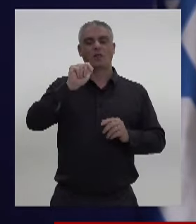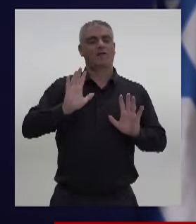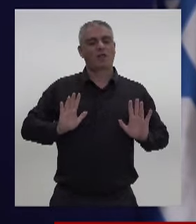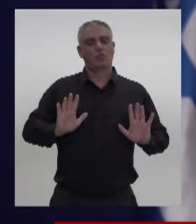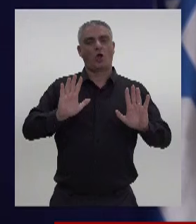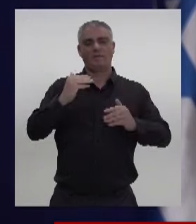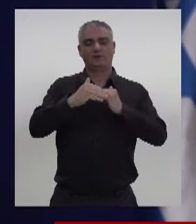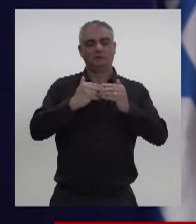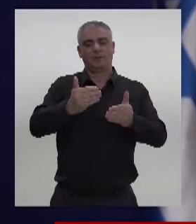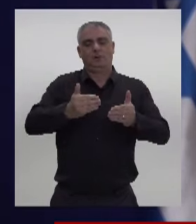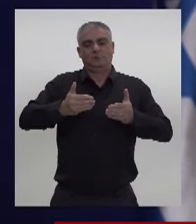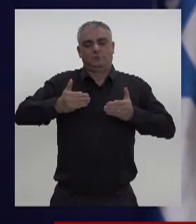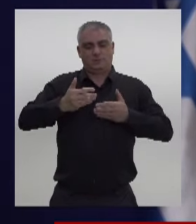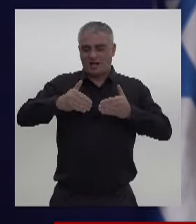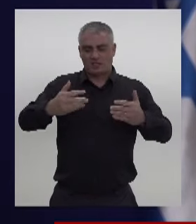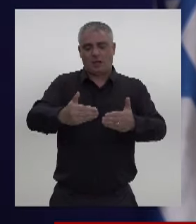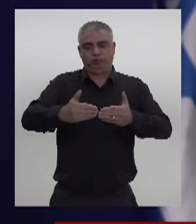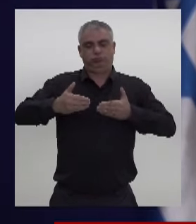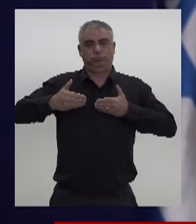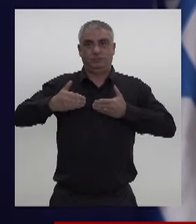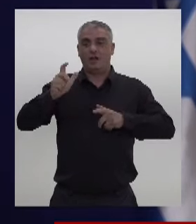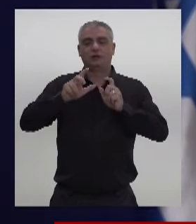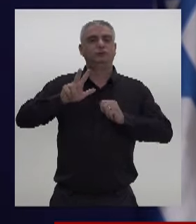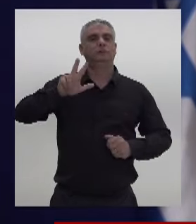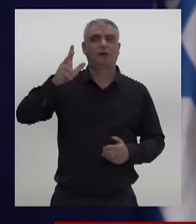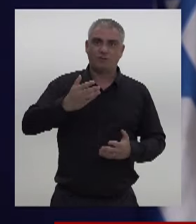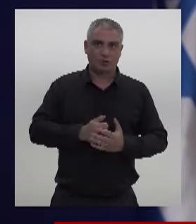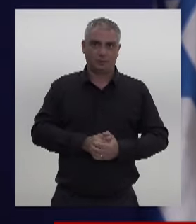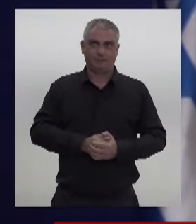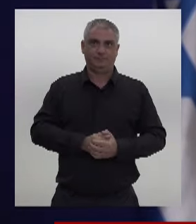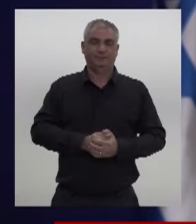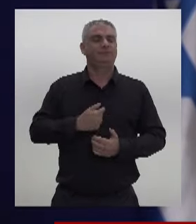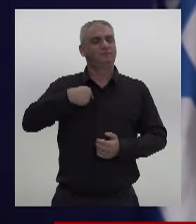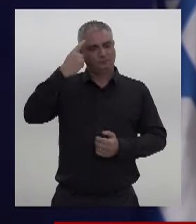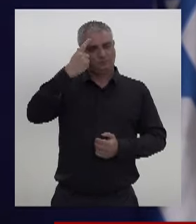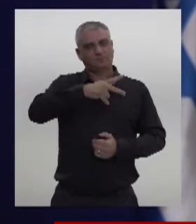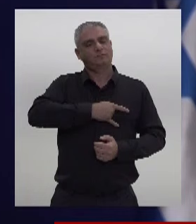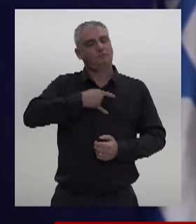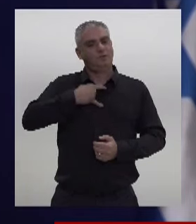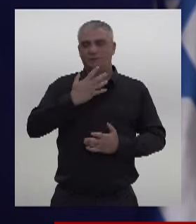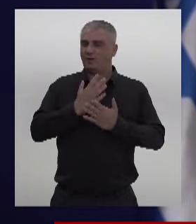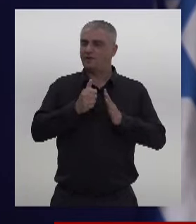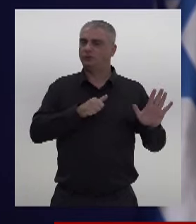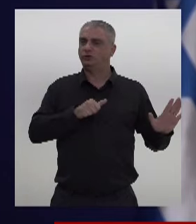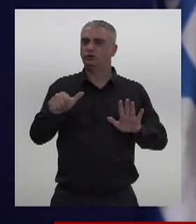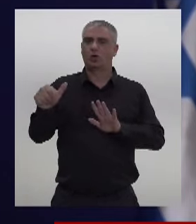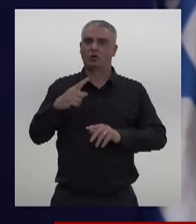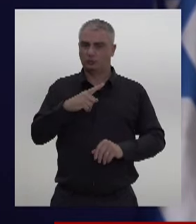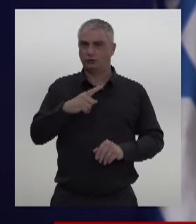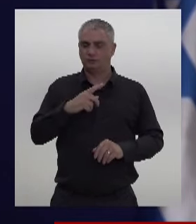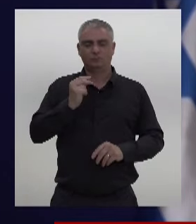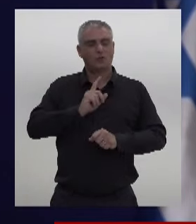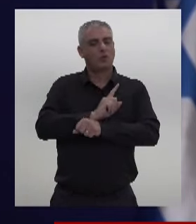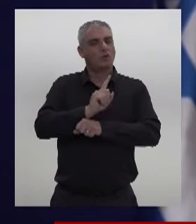את חיזבלה מהגדר תושבי הצפון אני יודע שאתם חוים זה כמעט שישה חודשים של